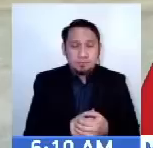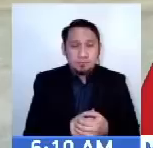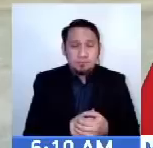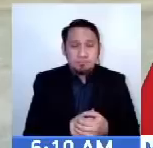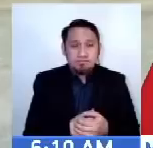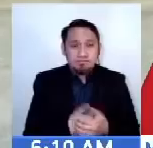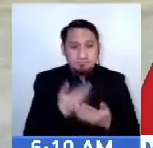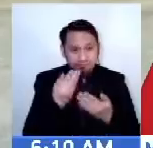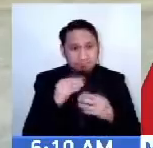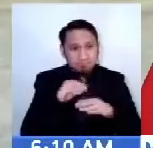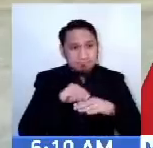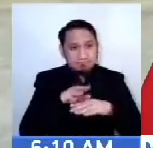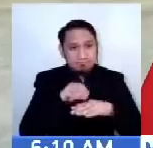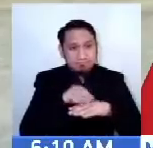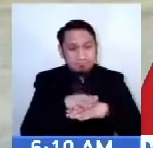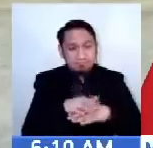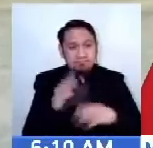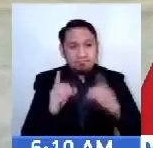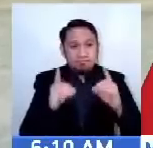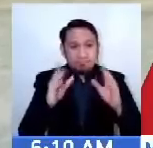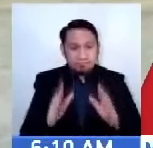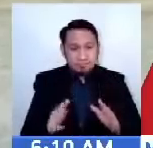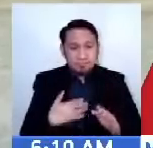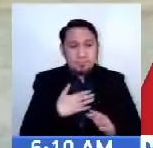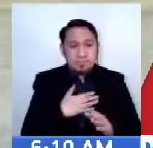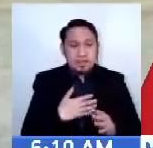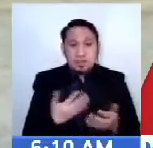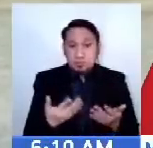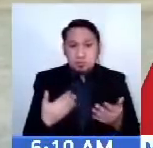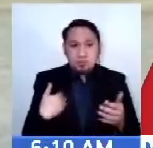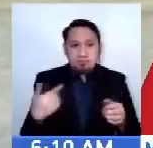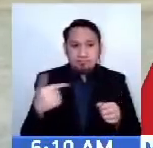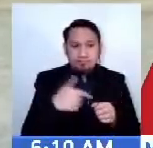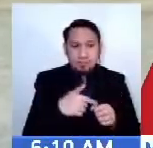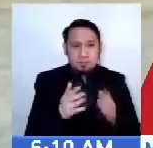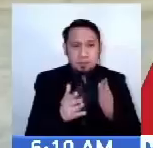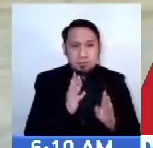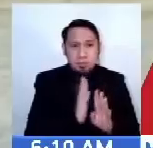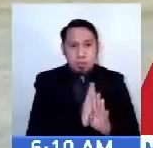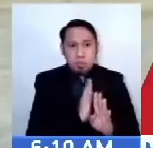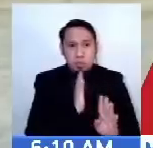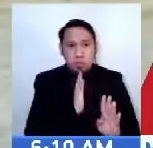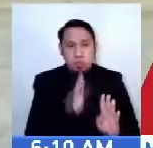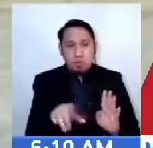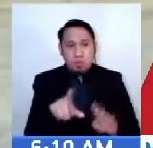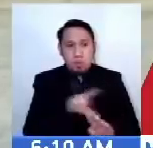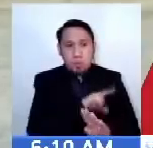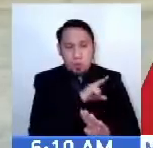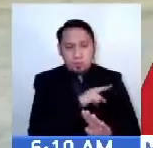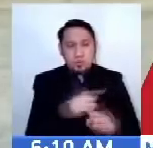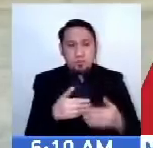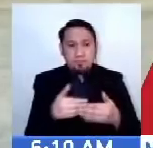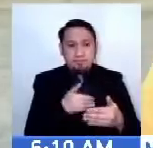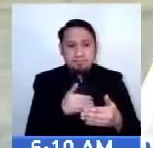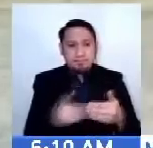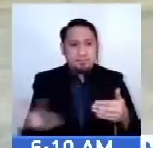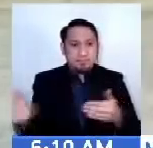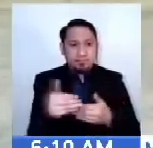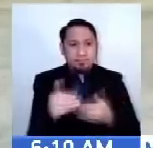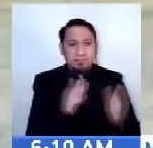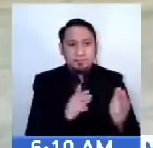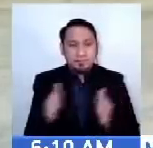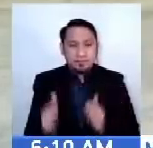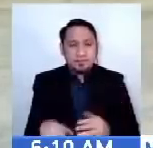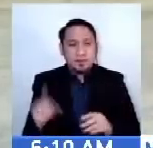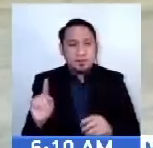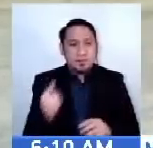motorista ay magpakarga na po bago pa humaba ang pila sa mga gasolinahan mamaya. Yan ang unang balita mula rito sa Quezon City.